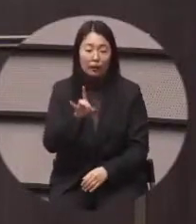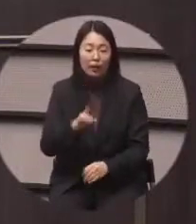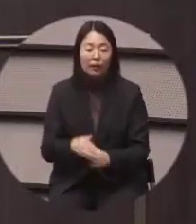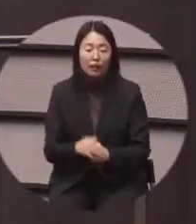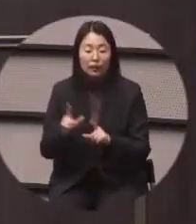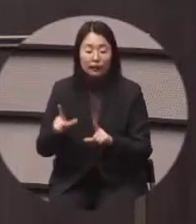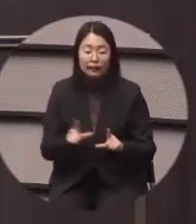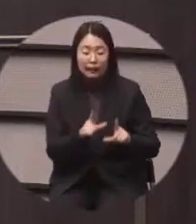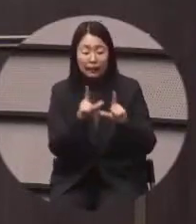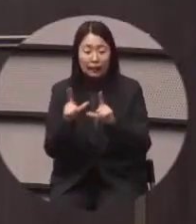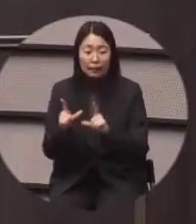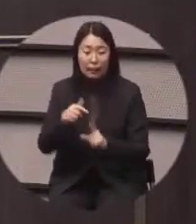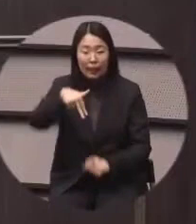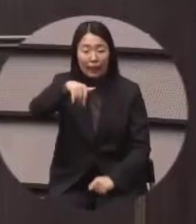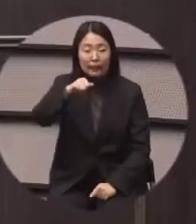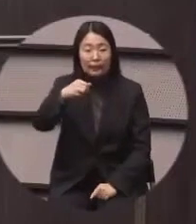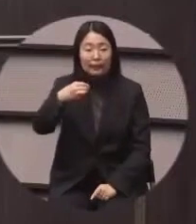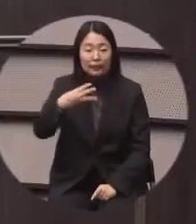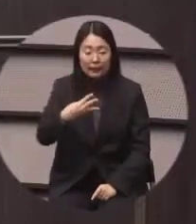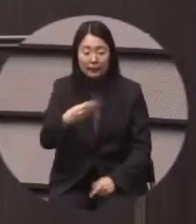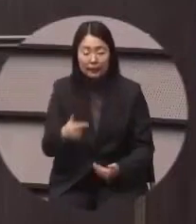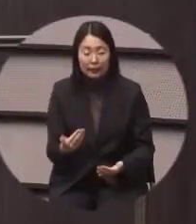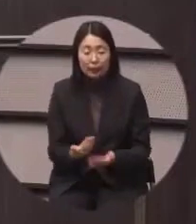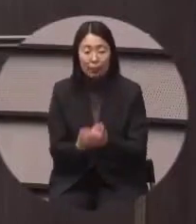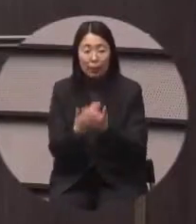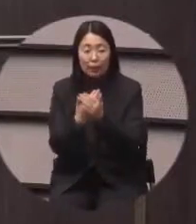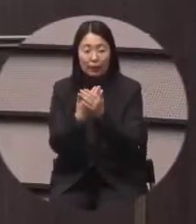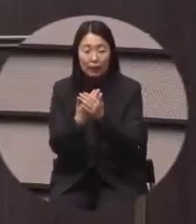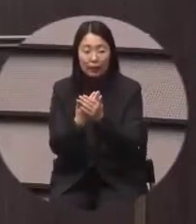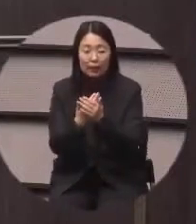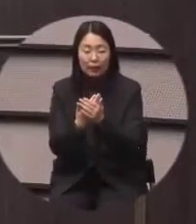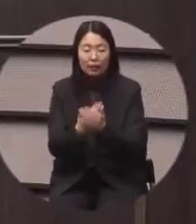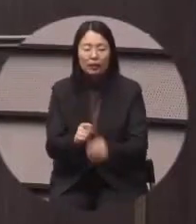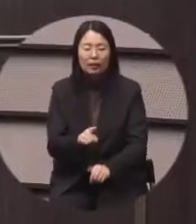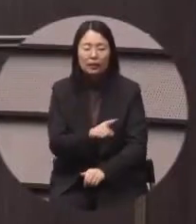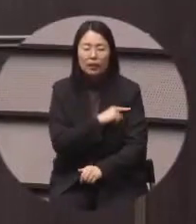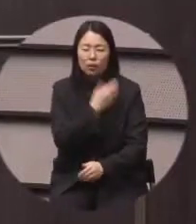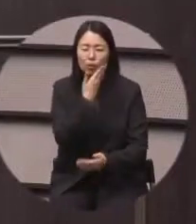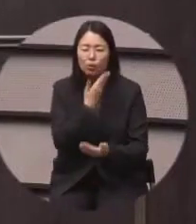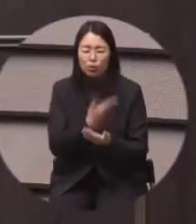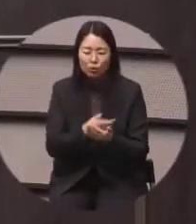질 향상에 직결되는 필수적인 요건입니다.